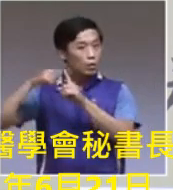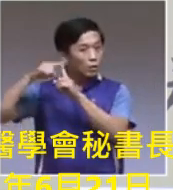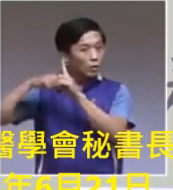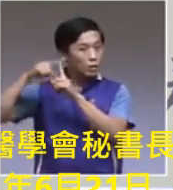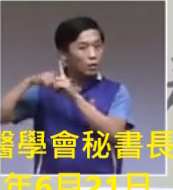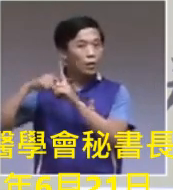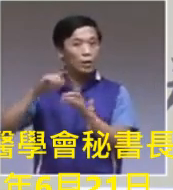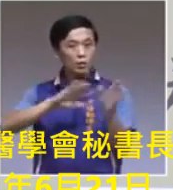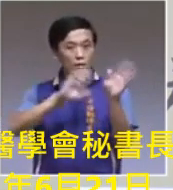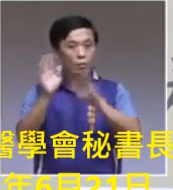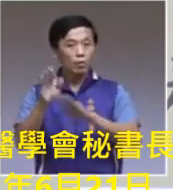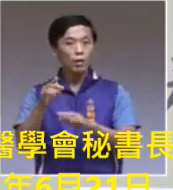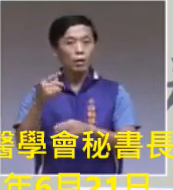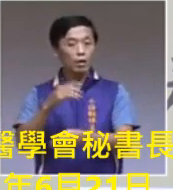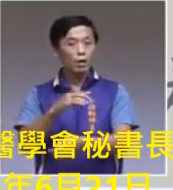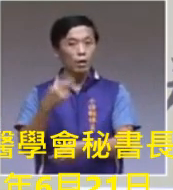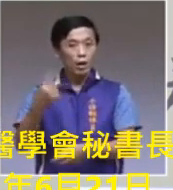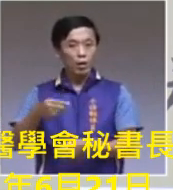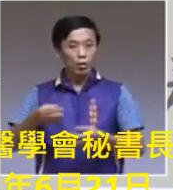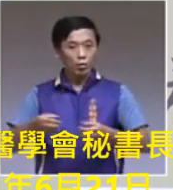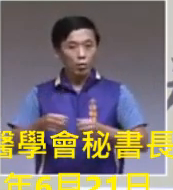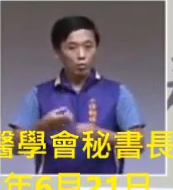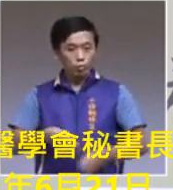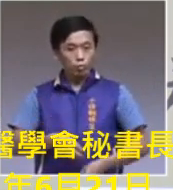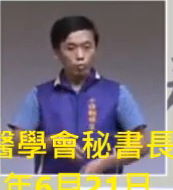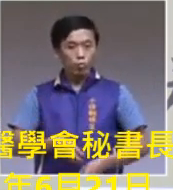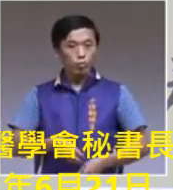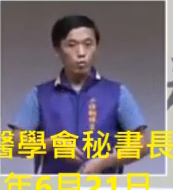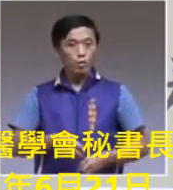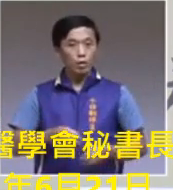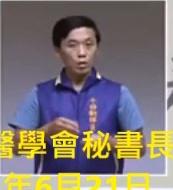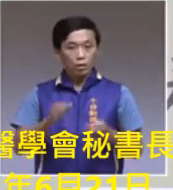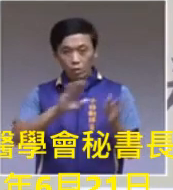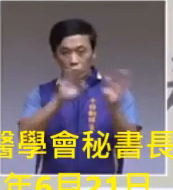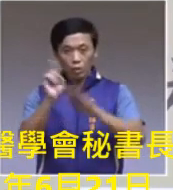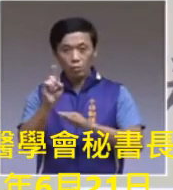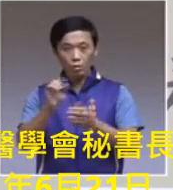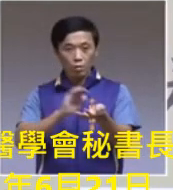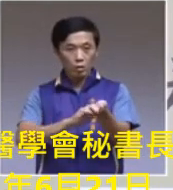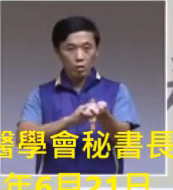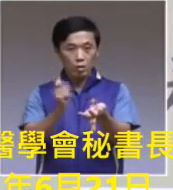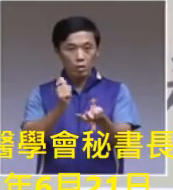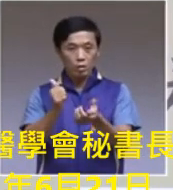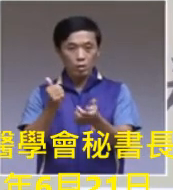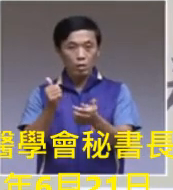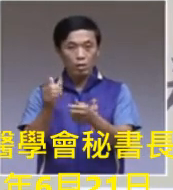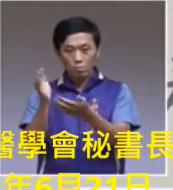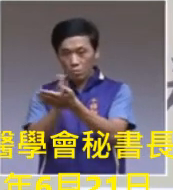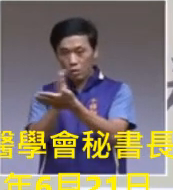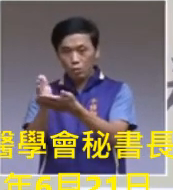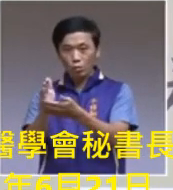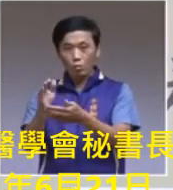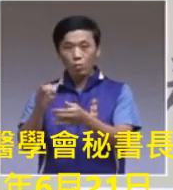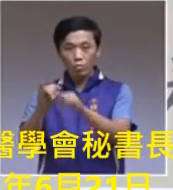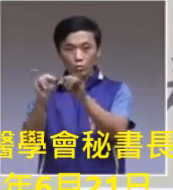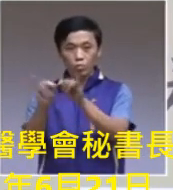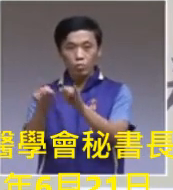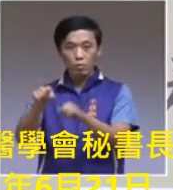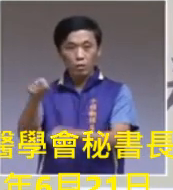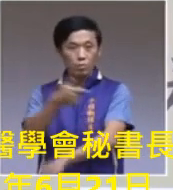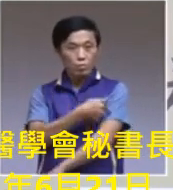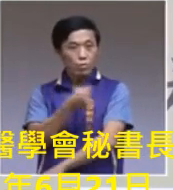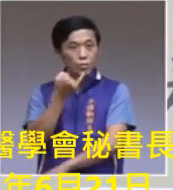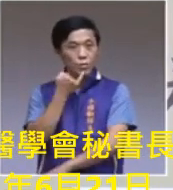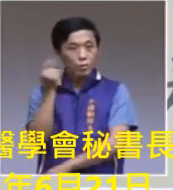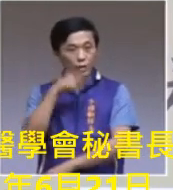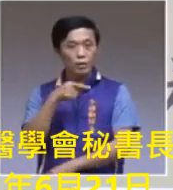些怀孕之间的这个状态，由医师来评估说是不是可以施打疫苗。那这个可能要